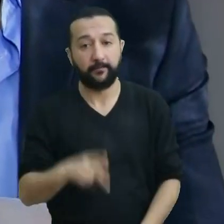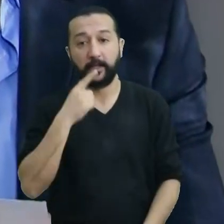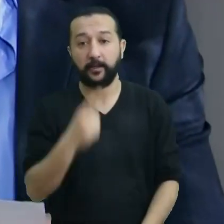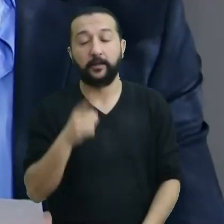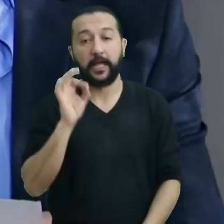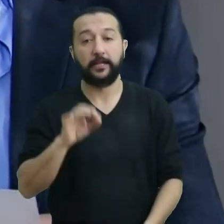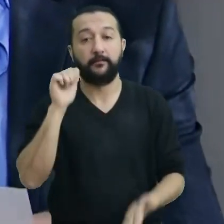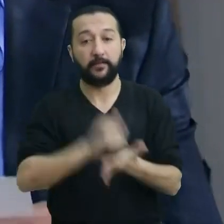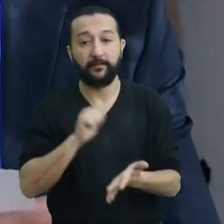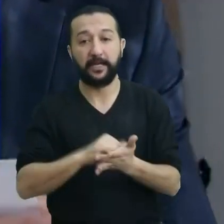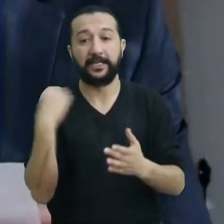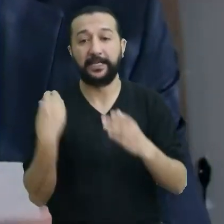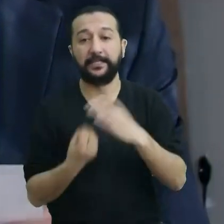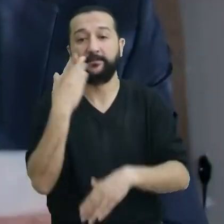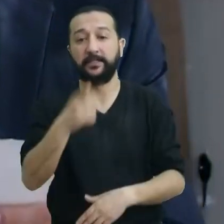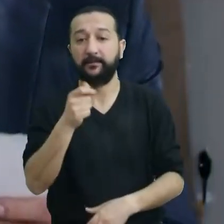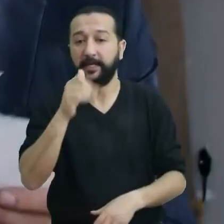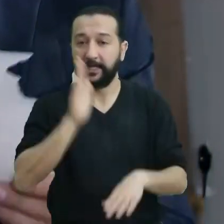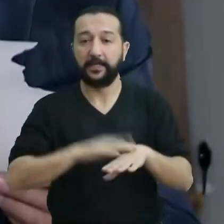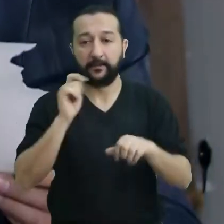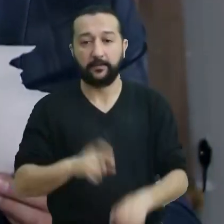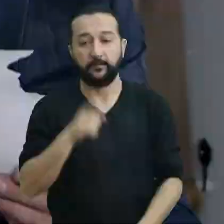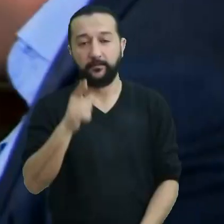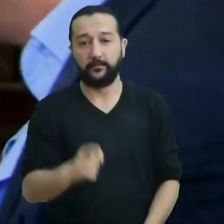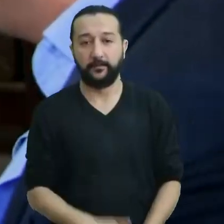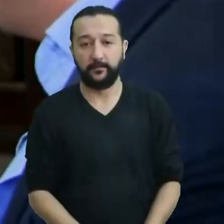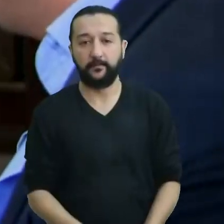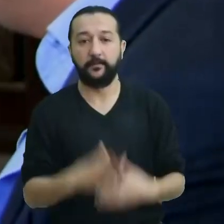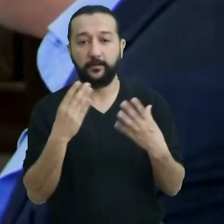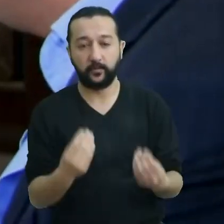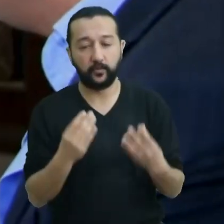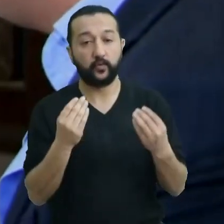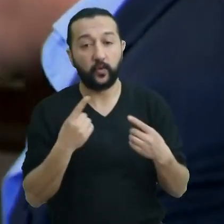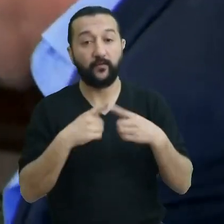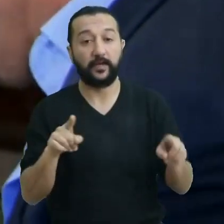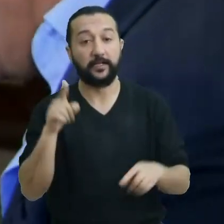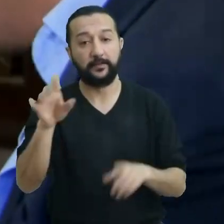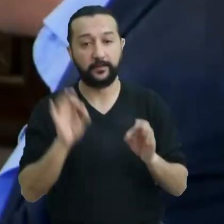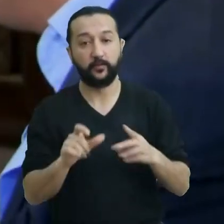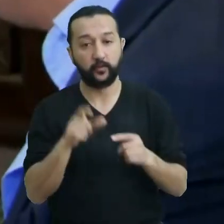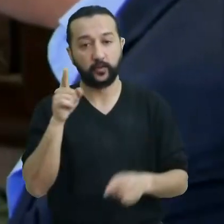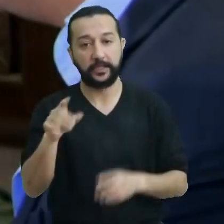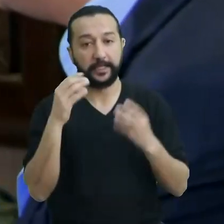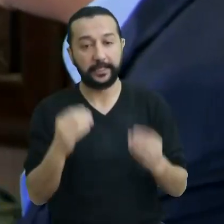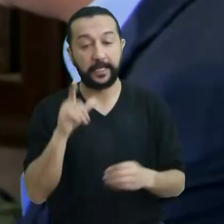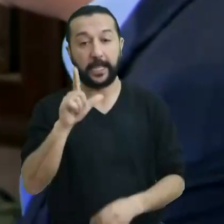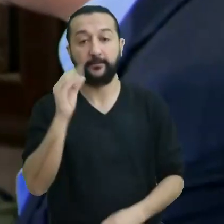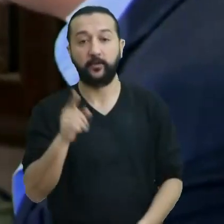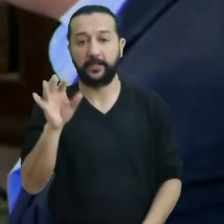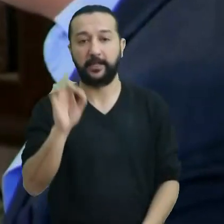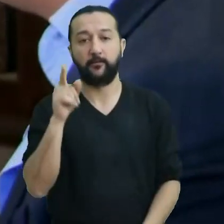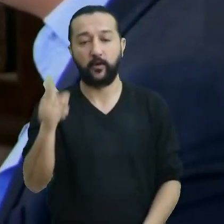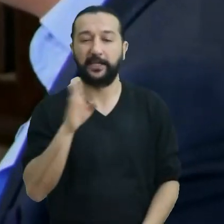ediyorum darphaneden yeni çıkmış banknot gibi yapar bunu. Çok güzel, çok amaçlı Şükrü. İhtiyacımız olan adam